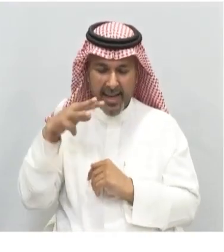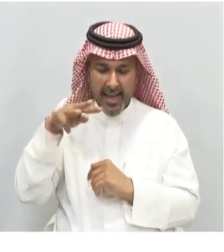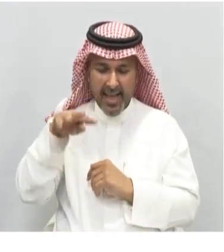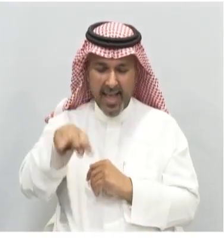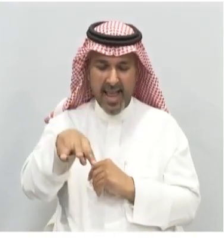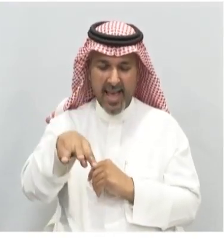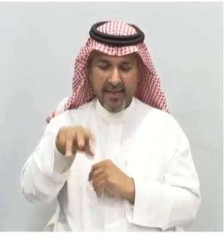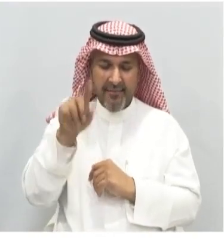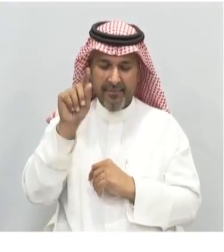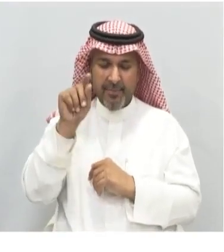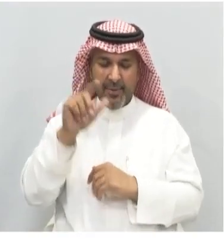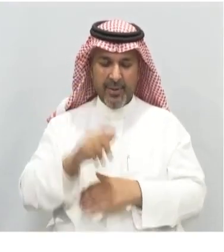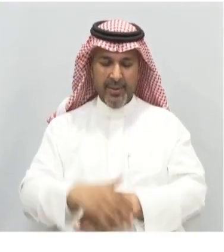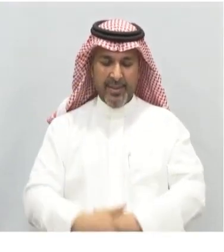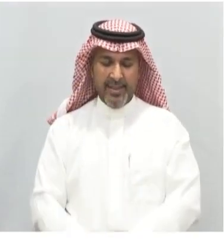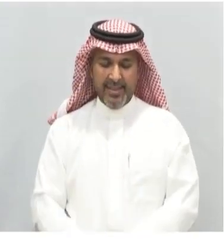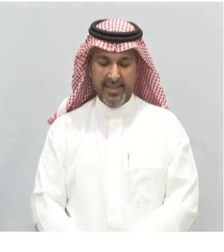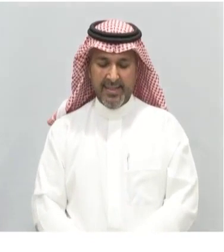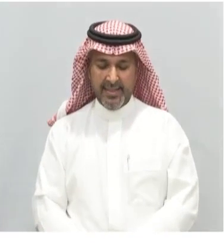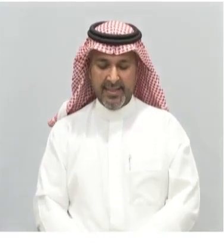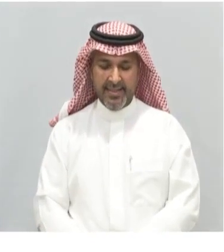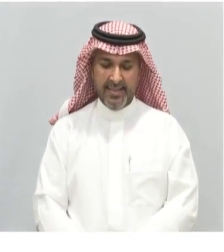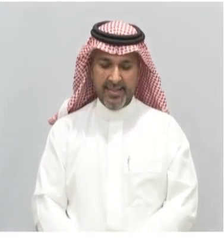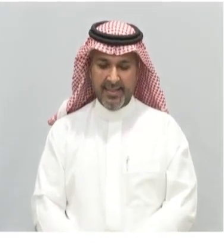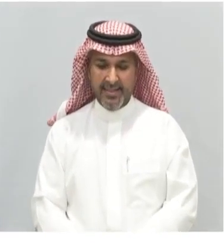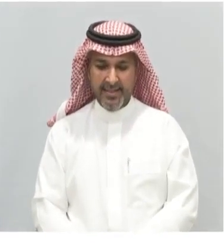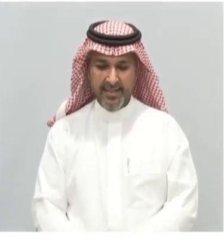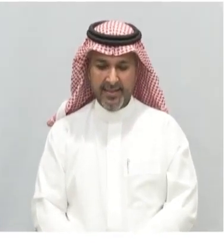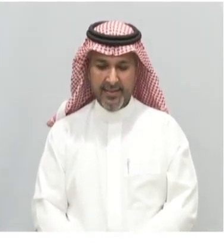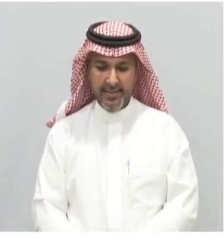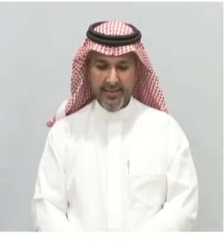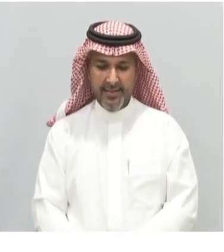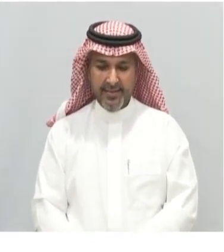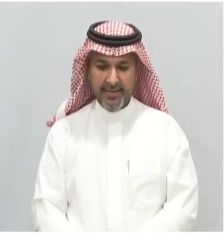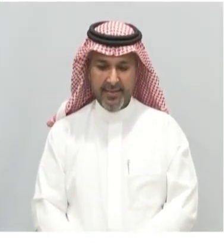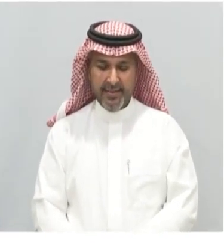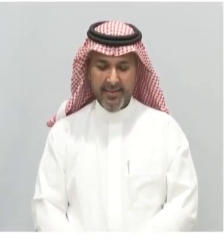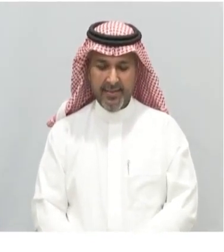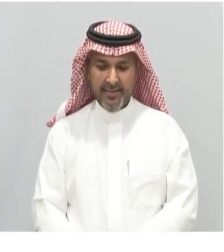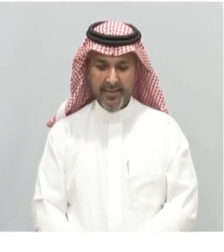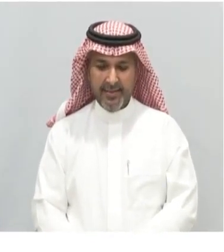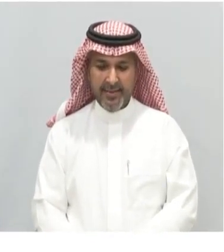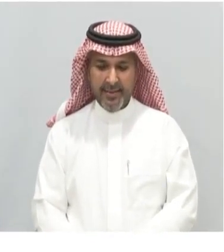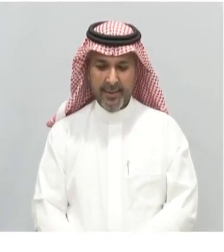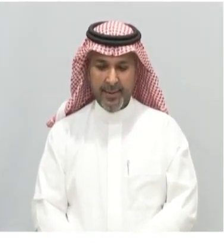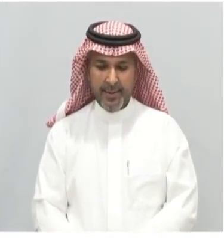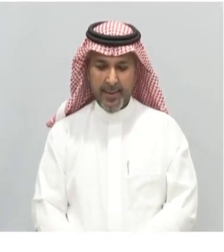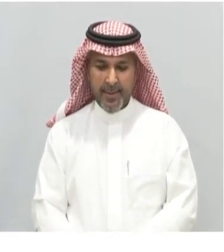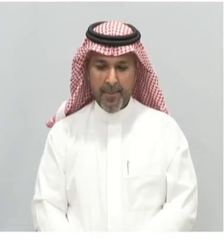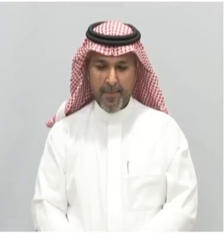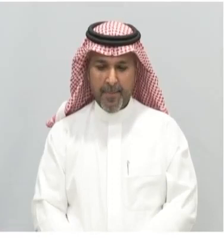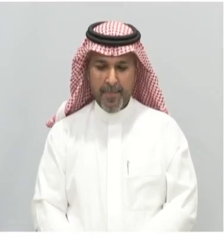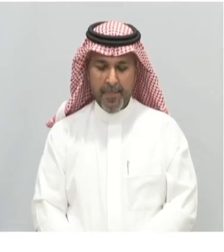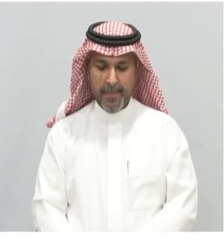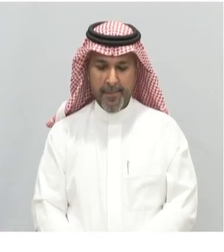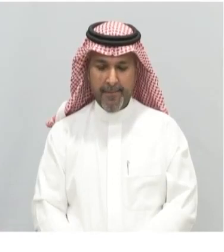مبدعين 8000 لماذا 72 تقسي 9 8 وهنا ثلاثه اصفار فضنا